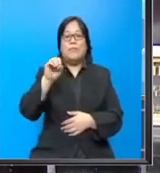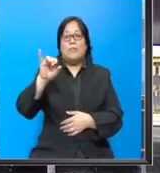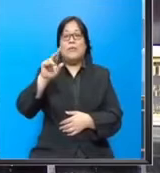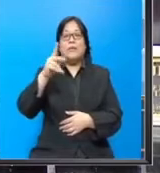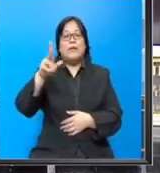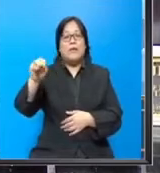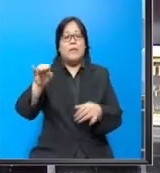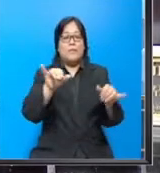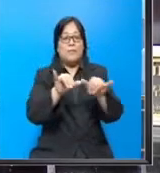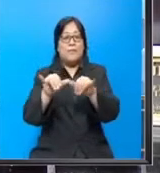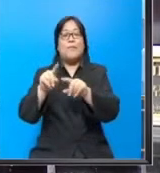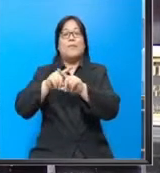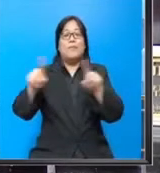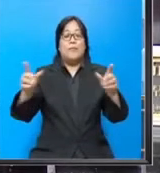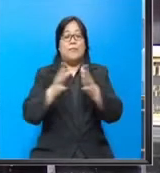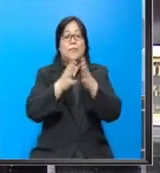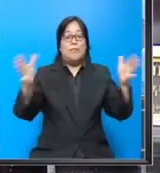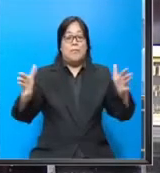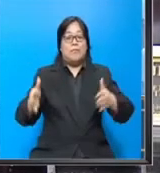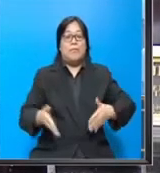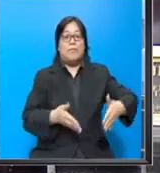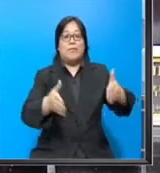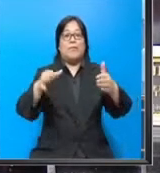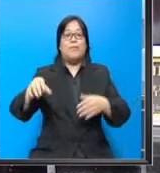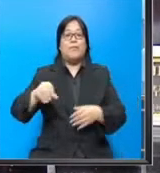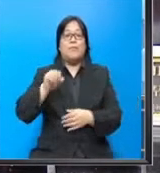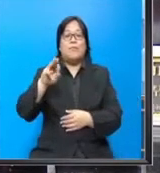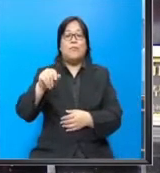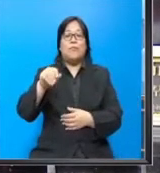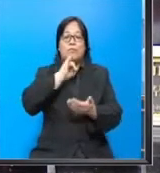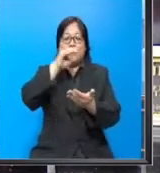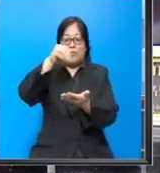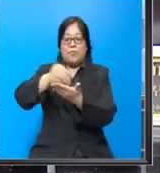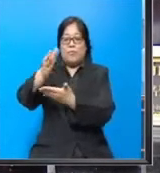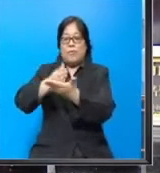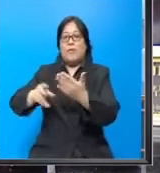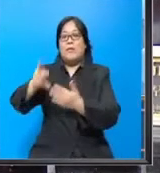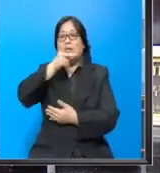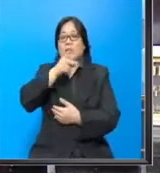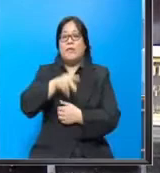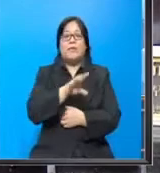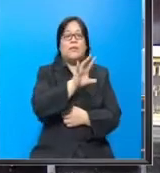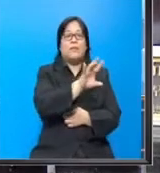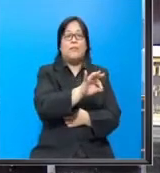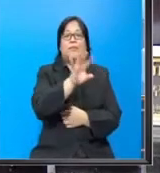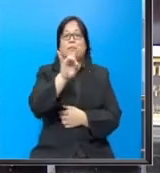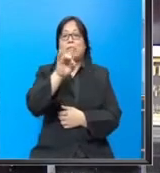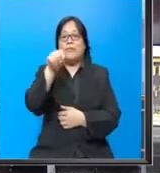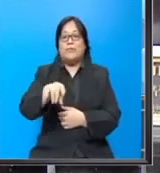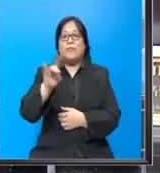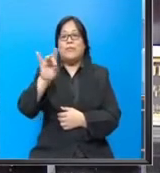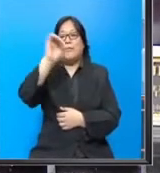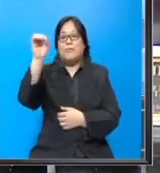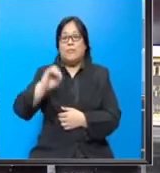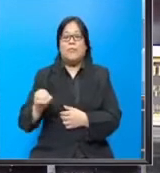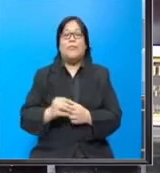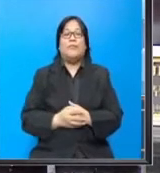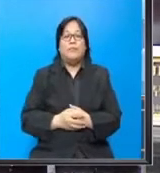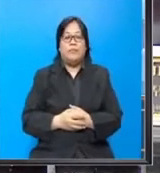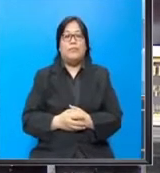persegi Walaupun sebagian besar lembangan Sungai mudo terletak di Kedah yaitu 96800 atau